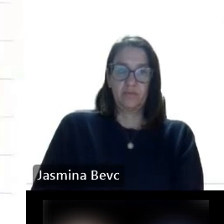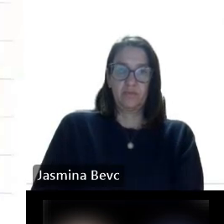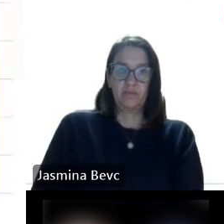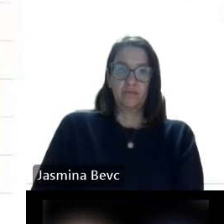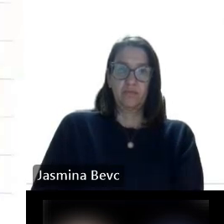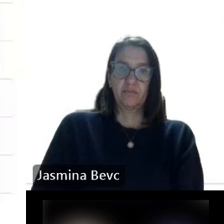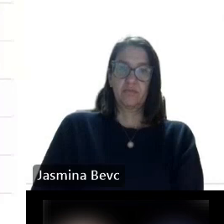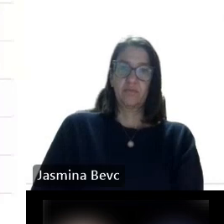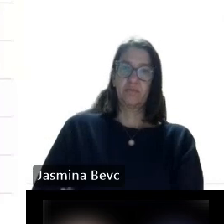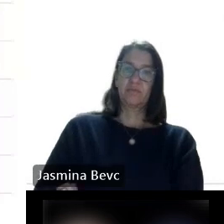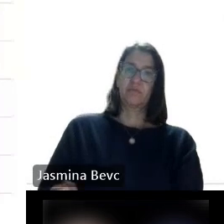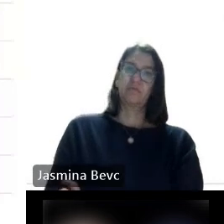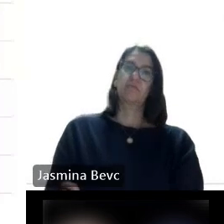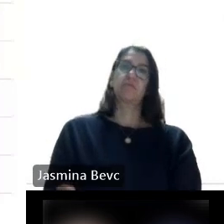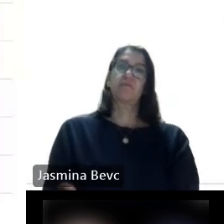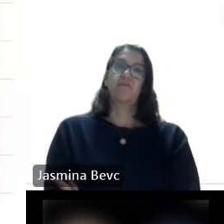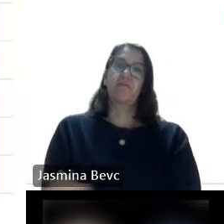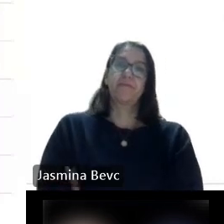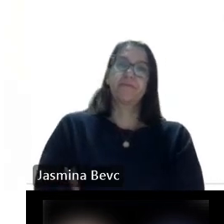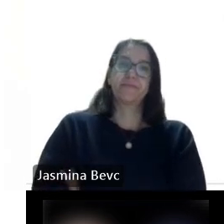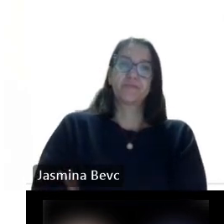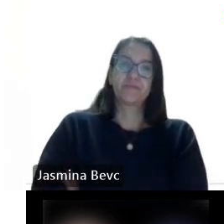tako, električne energije.